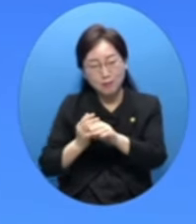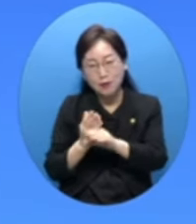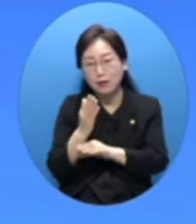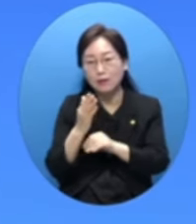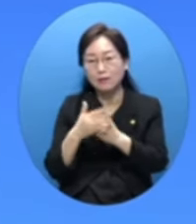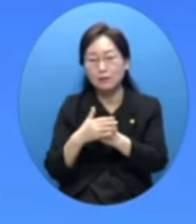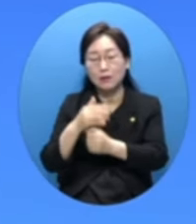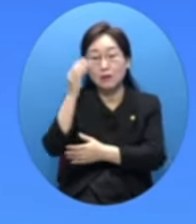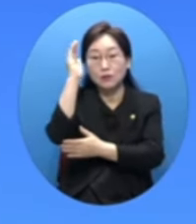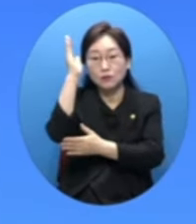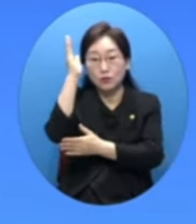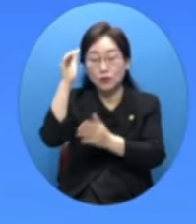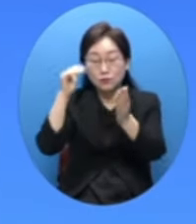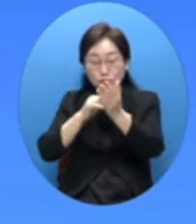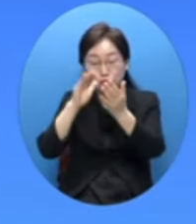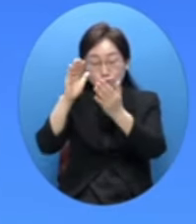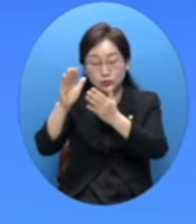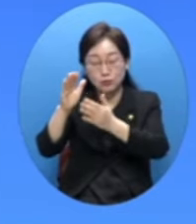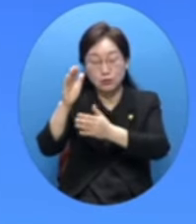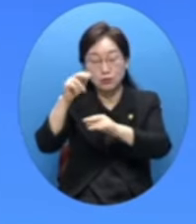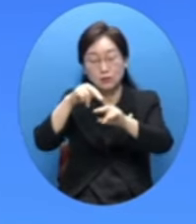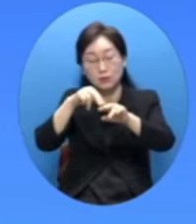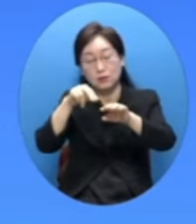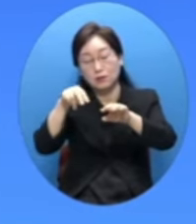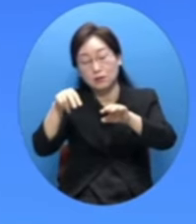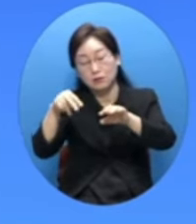설교를 끝나시고 나서 강당에서 쓰러지셨어요.